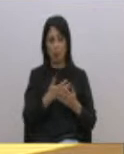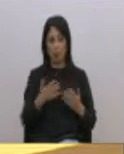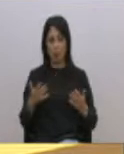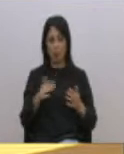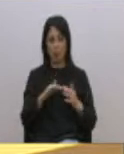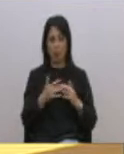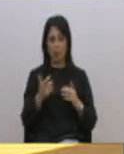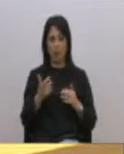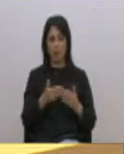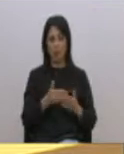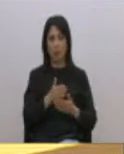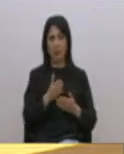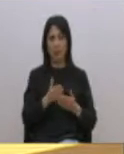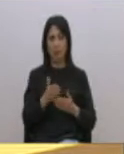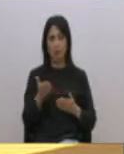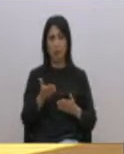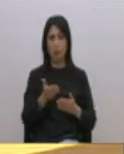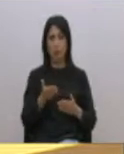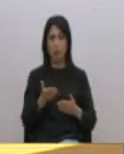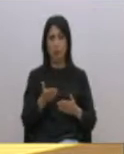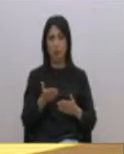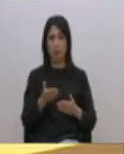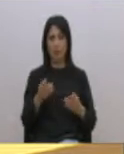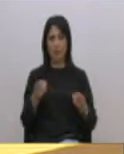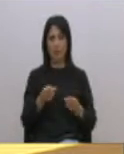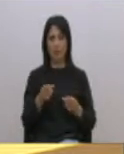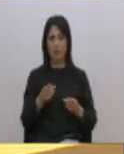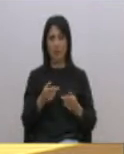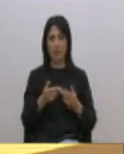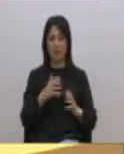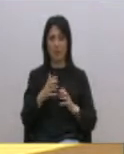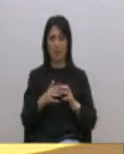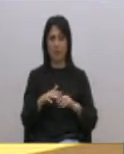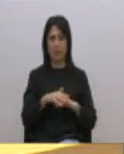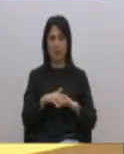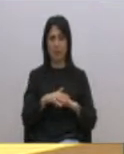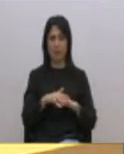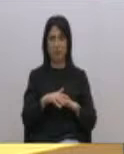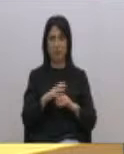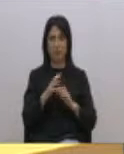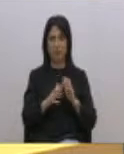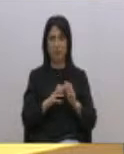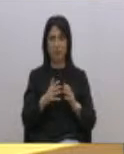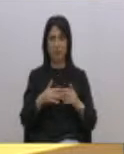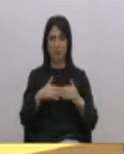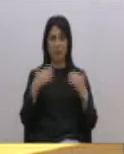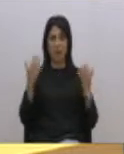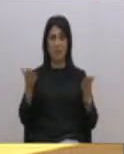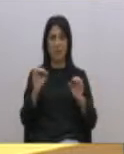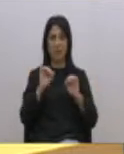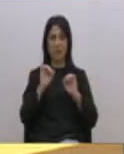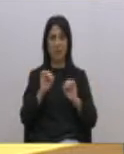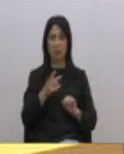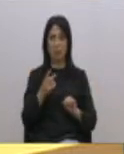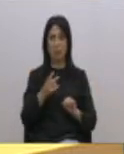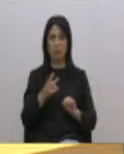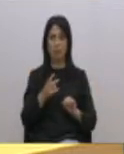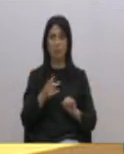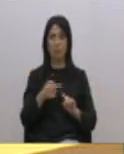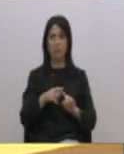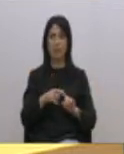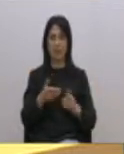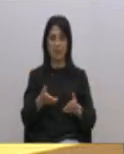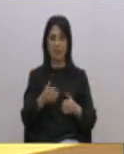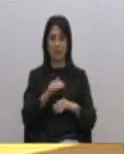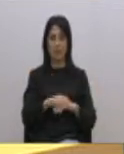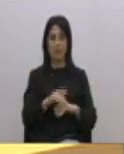სოფლის მეურნეობის მიმართულებით, რომელიც საჭიროებს აღიარებას და შემდეგ და საერთაშორისო მასშტაბით დაცვას და რა თქმა ის